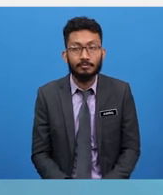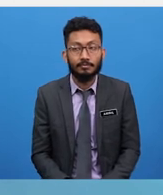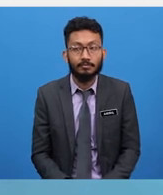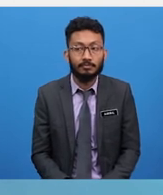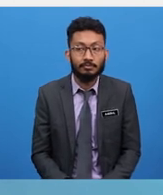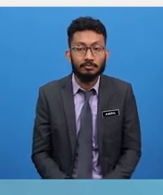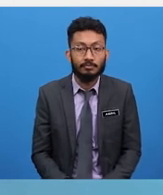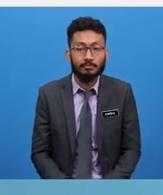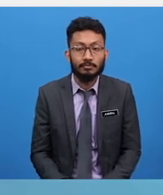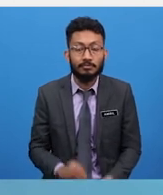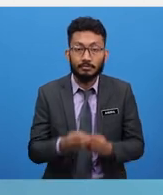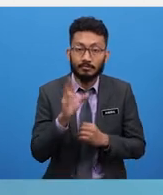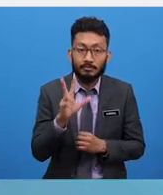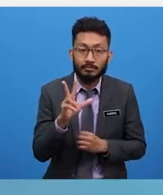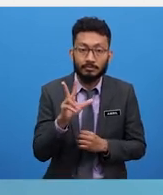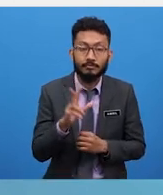Yang ketiga,